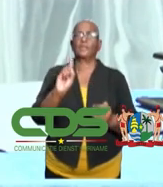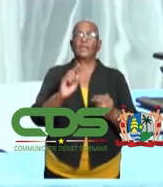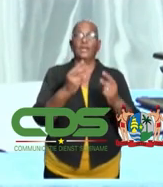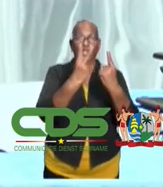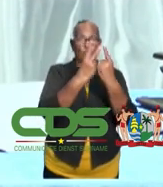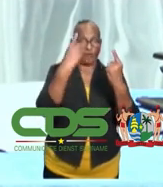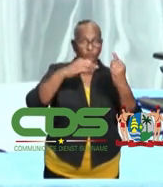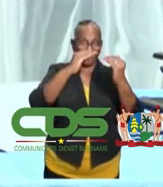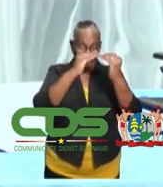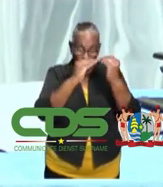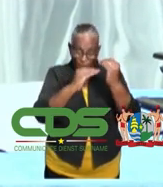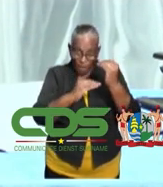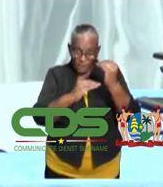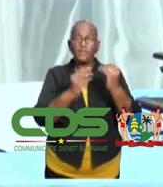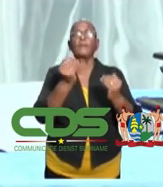De ambtenaren die krijgen